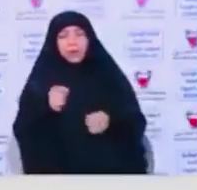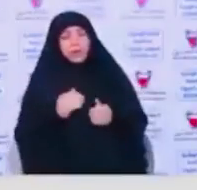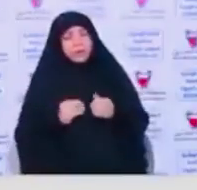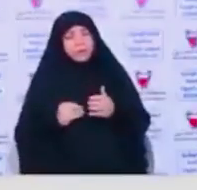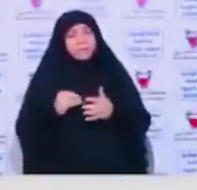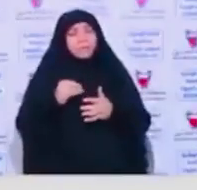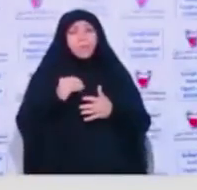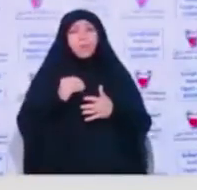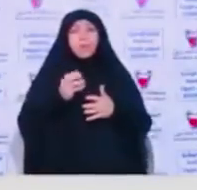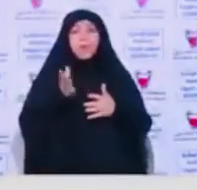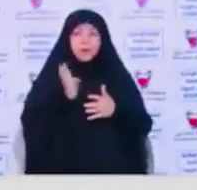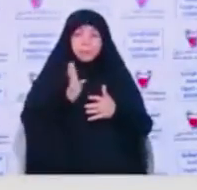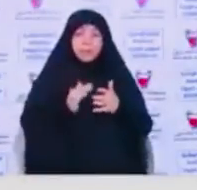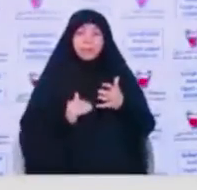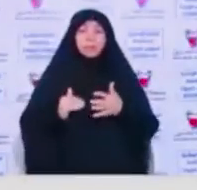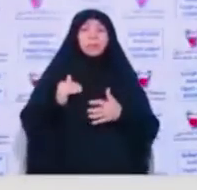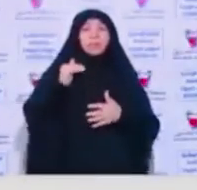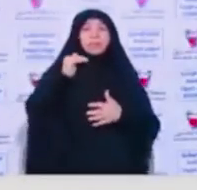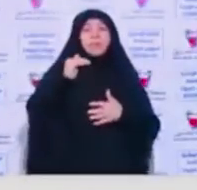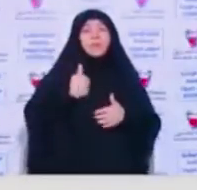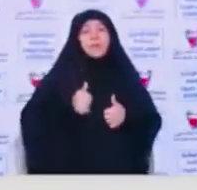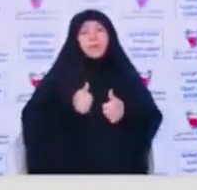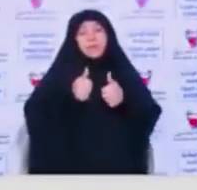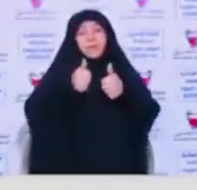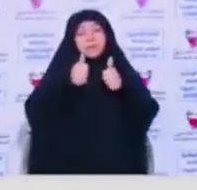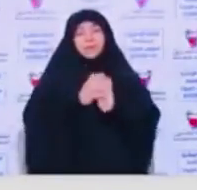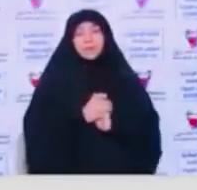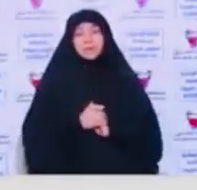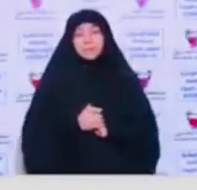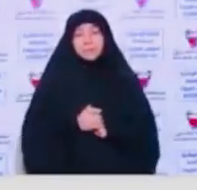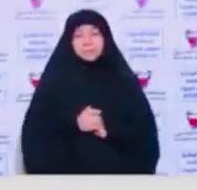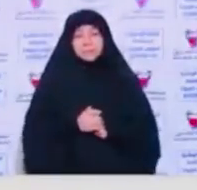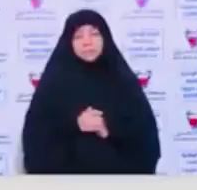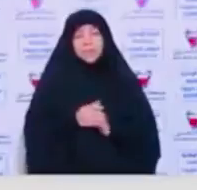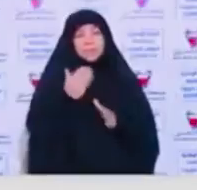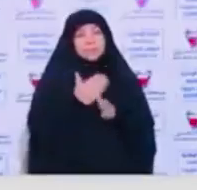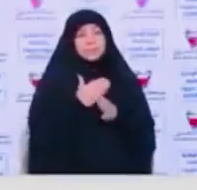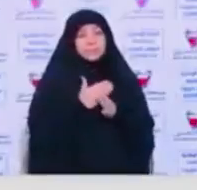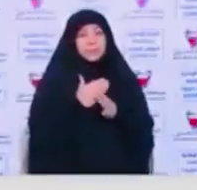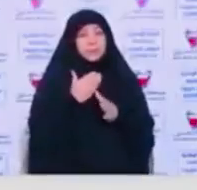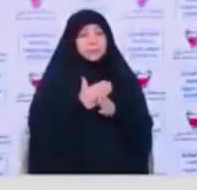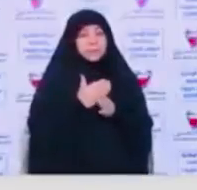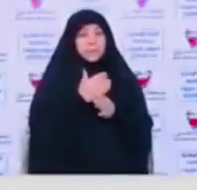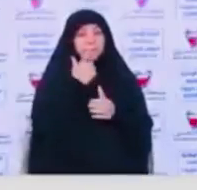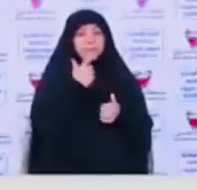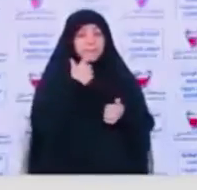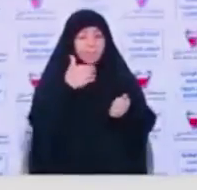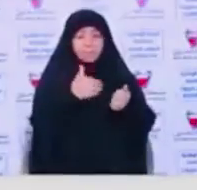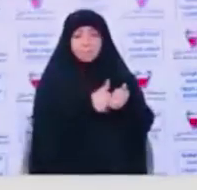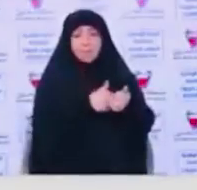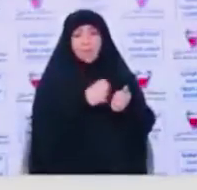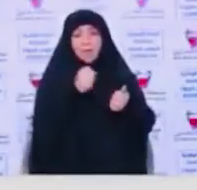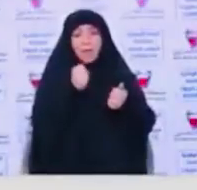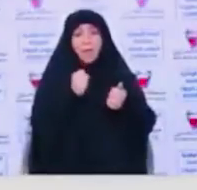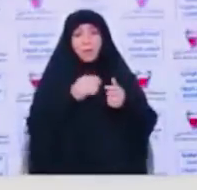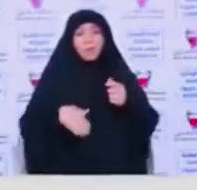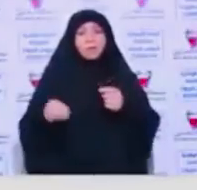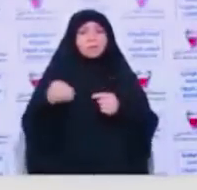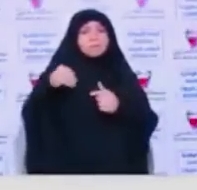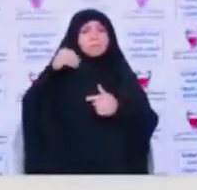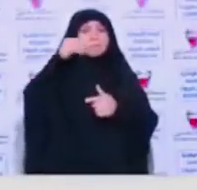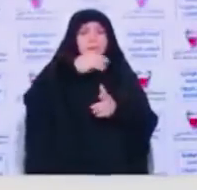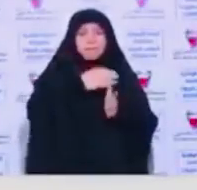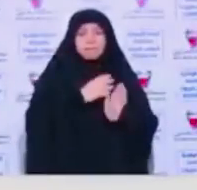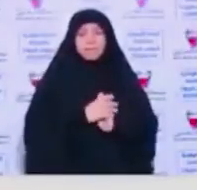الإصابة وتعافوا منه، تكون نسبة المضادات هاي تكون فعلا لها فعالية. طبعا يجب على المتبرع في